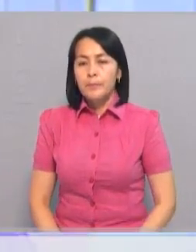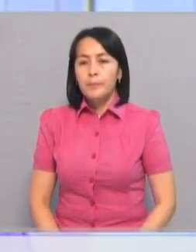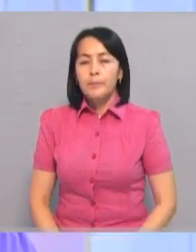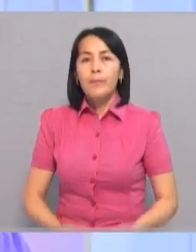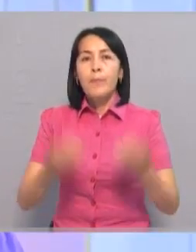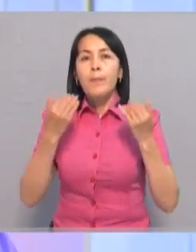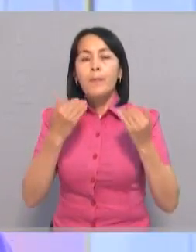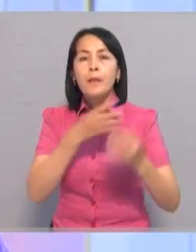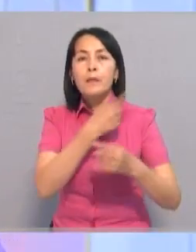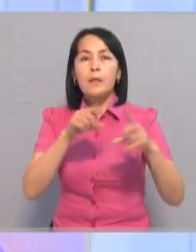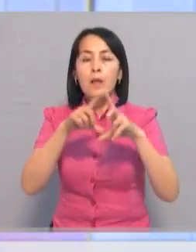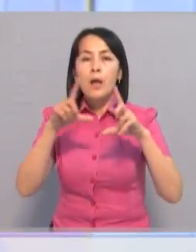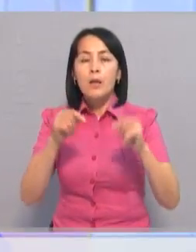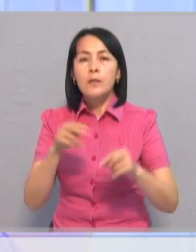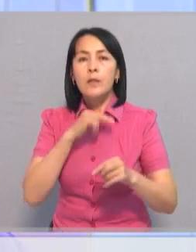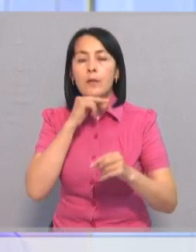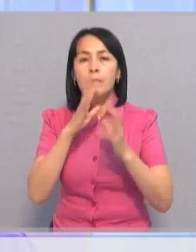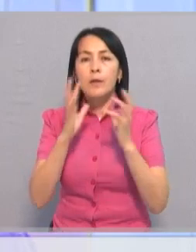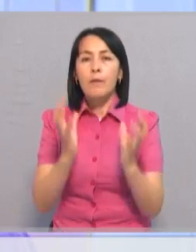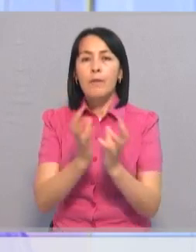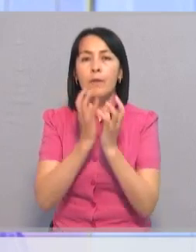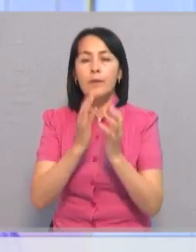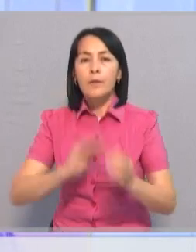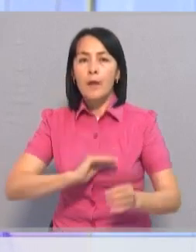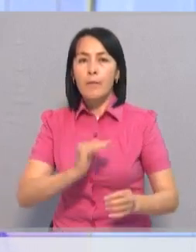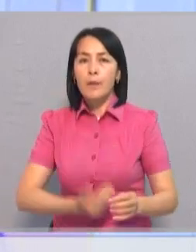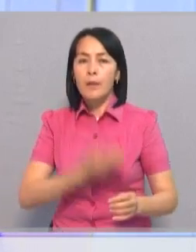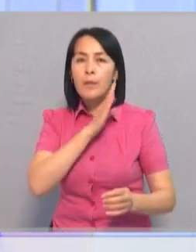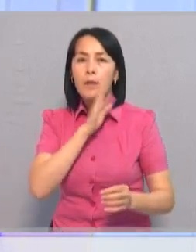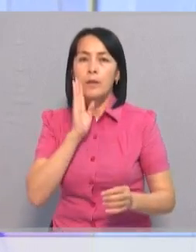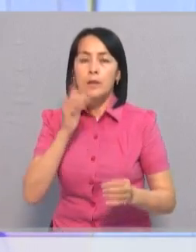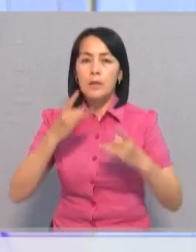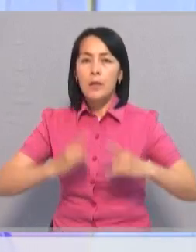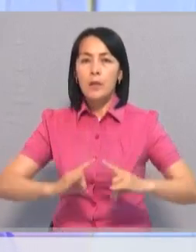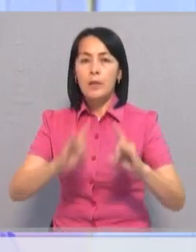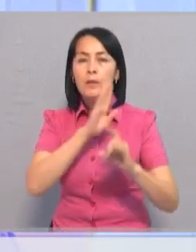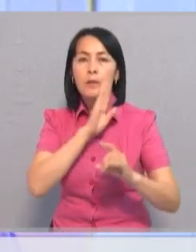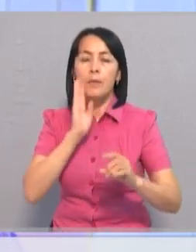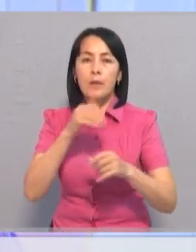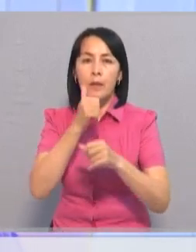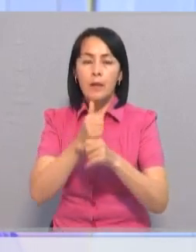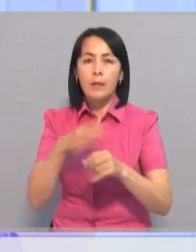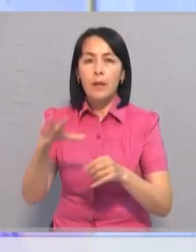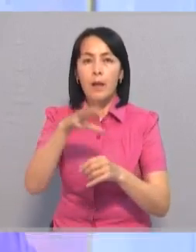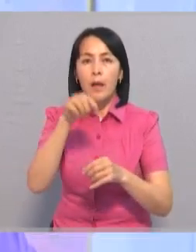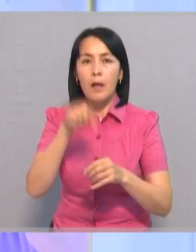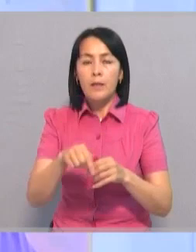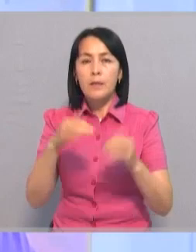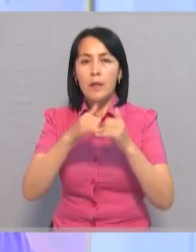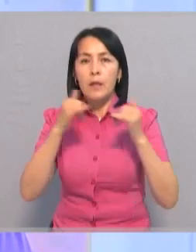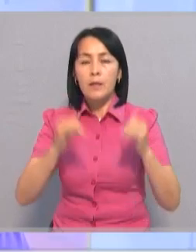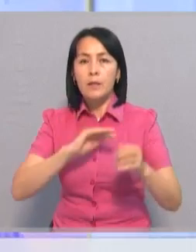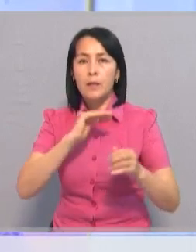В нашем перинатальном центре уделяется особое внимание беременным женщинам, так и роженицам. Важно, чтобы на всех стадиях